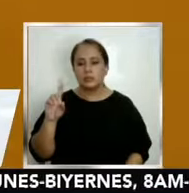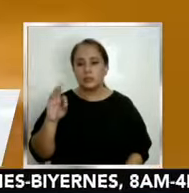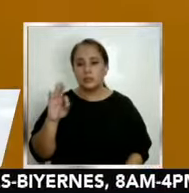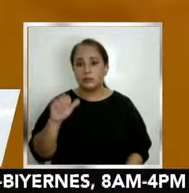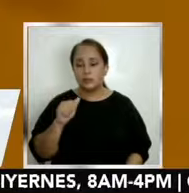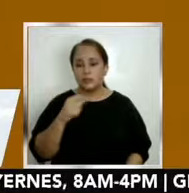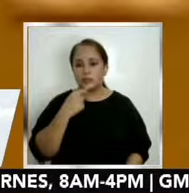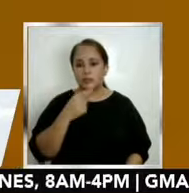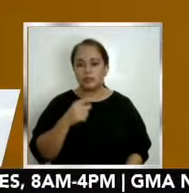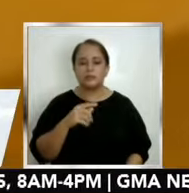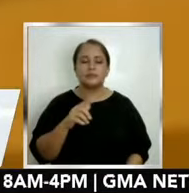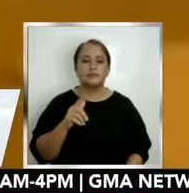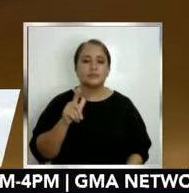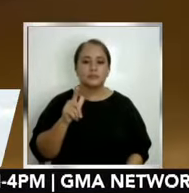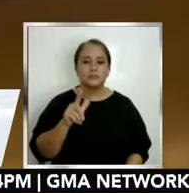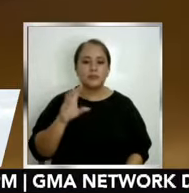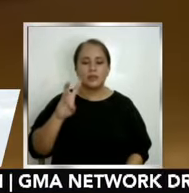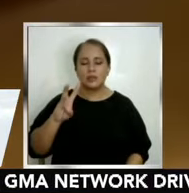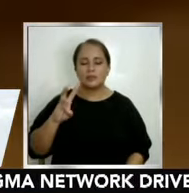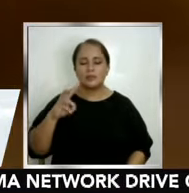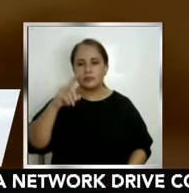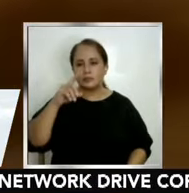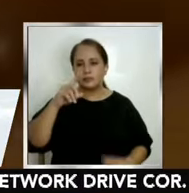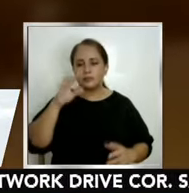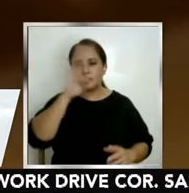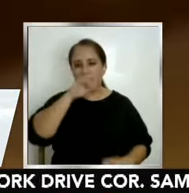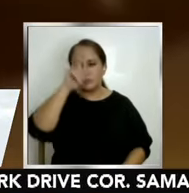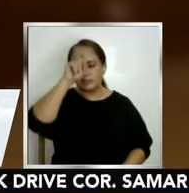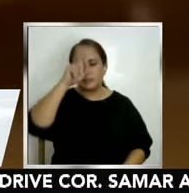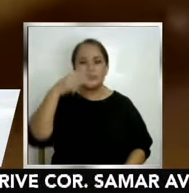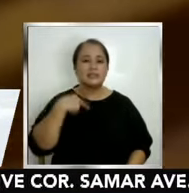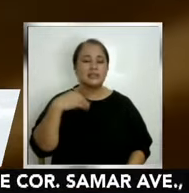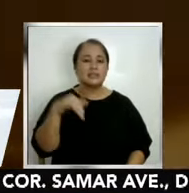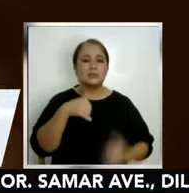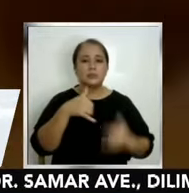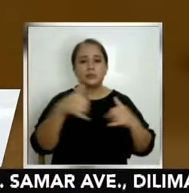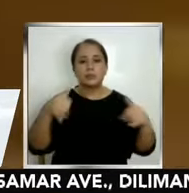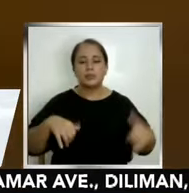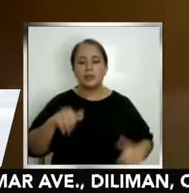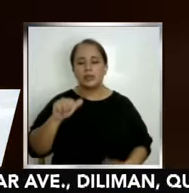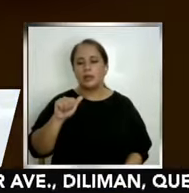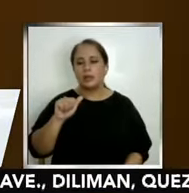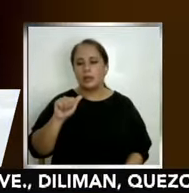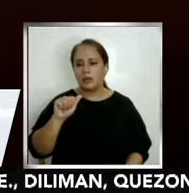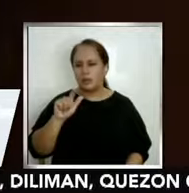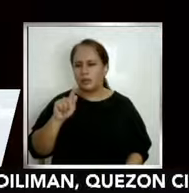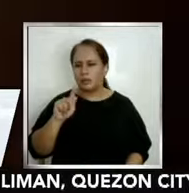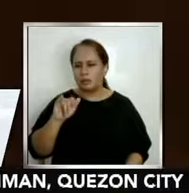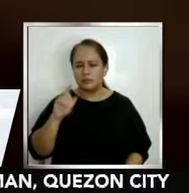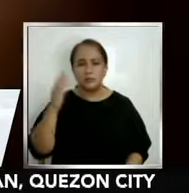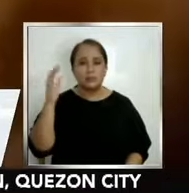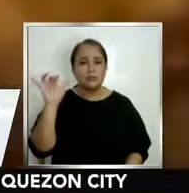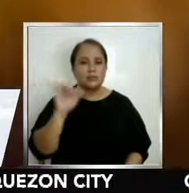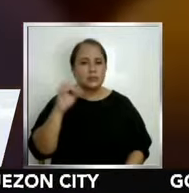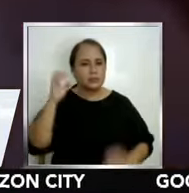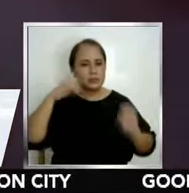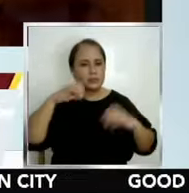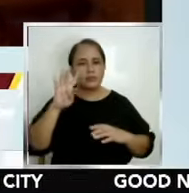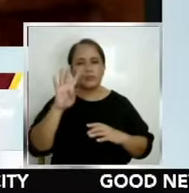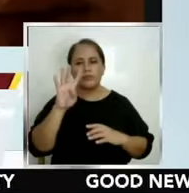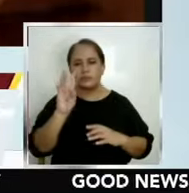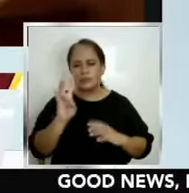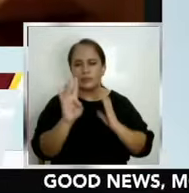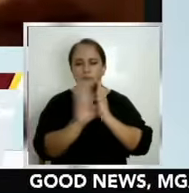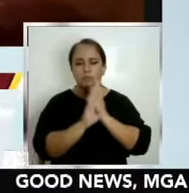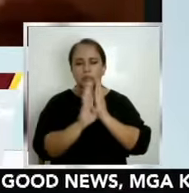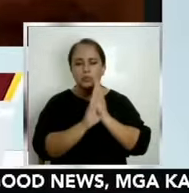nakapasok sa Egypt. Sila yung ilang araw na natengga naman sa border ng Alkin. May inaasahan din daw 7 bus na darating sa border.